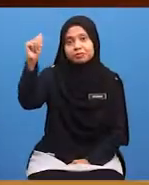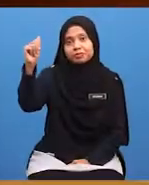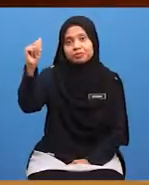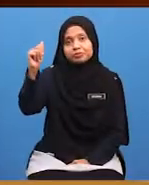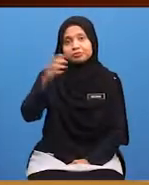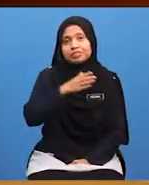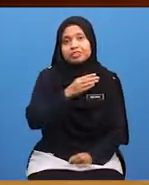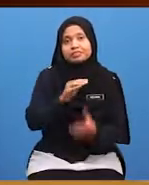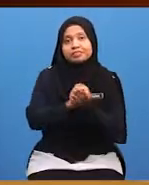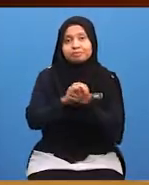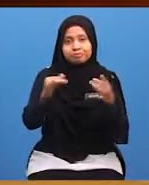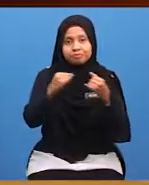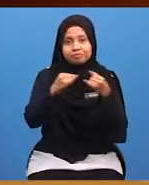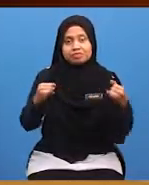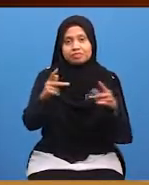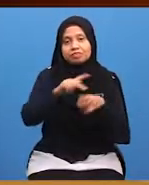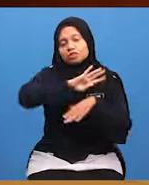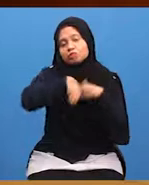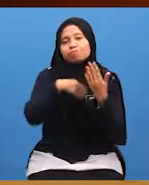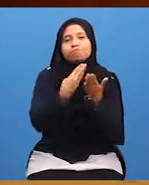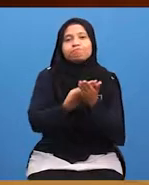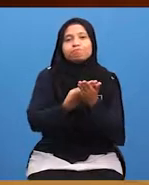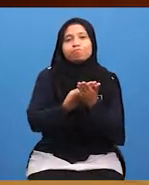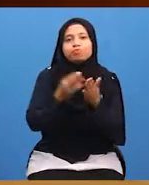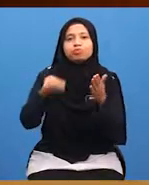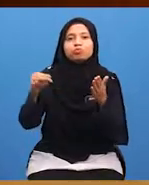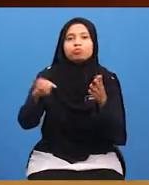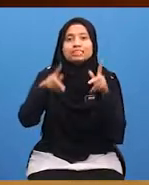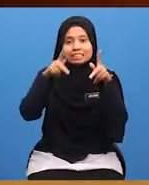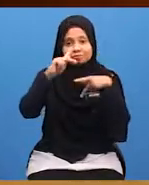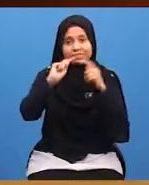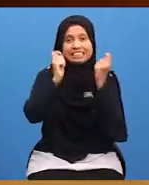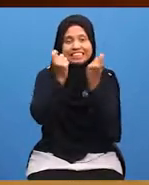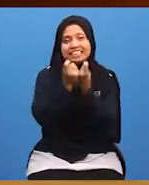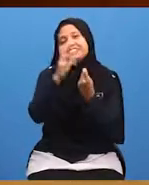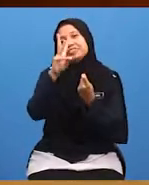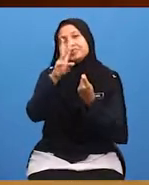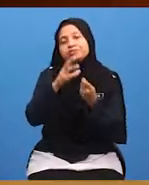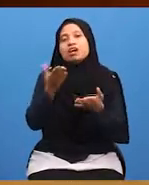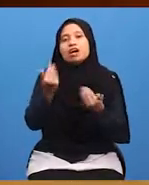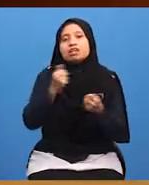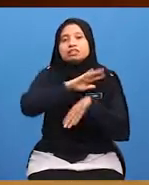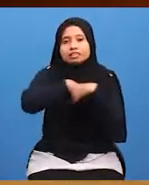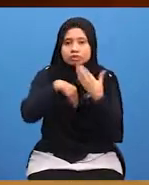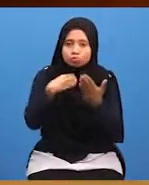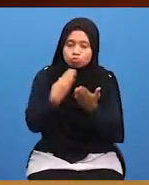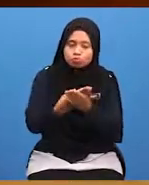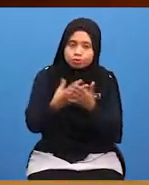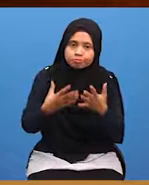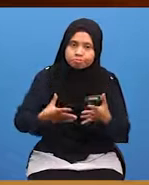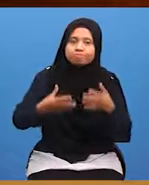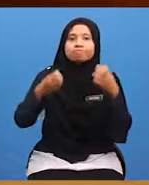Assalamualaikum dan salam sejahtera kepada semua pelajar tingkatan 6. Diharapkan semuanya berada dalam